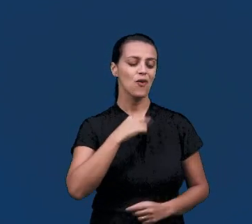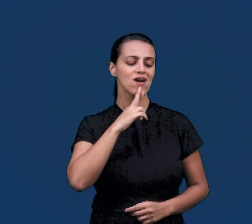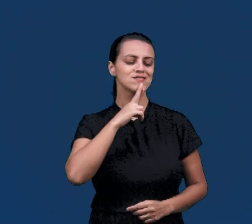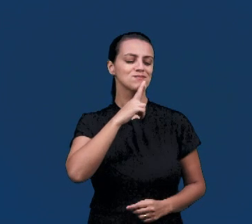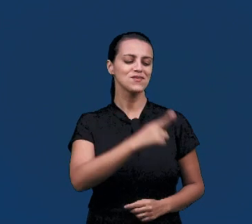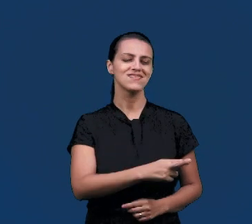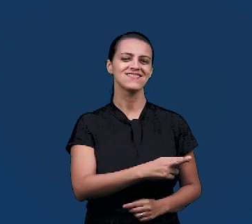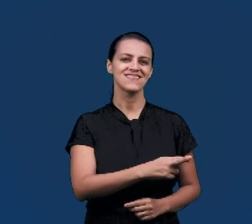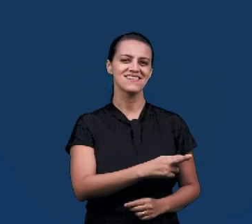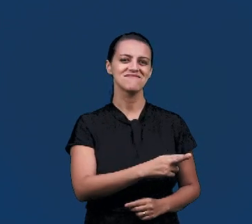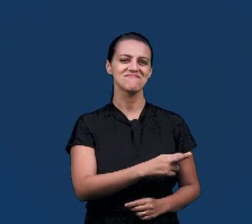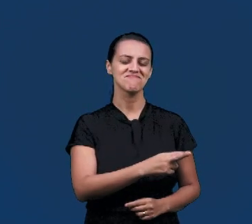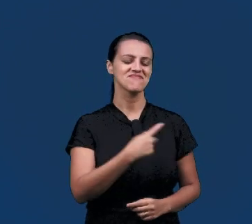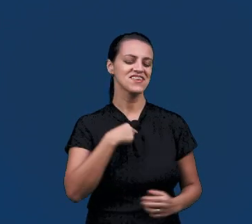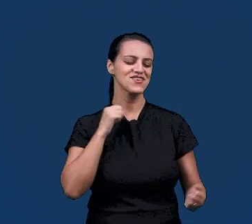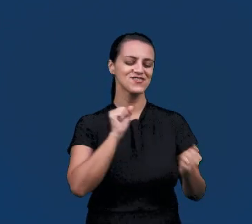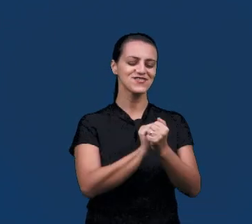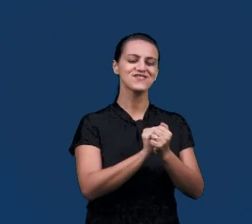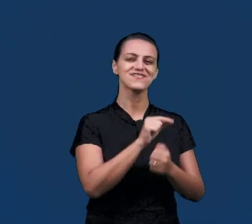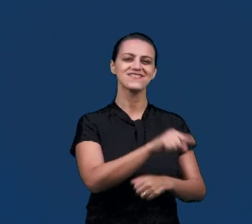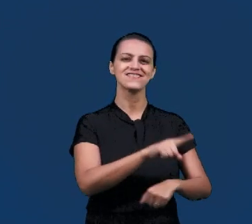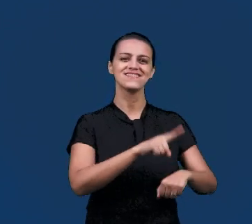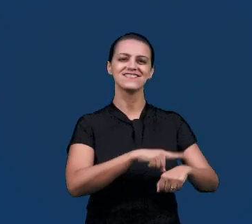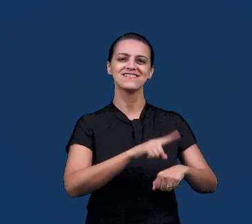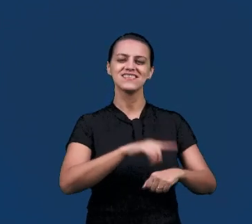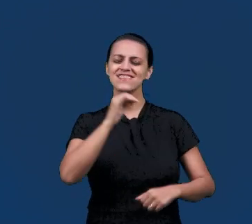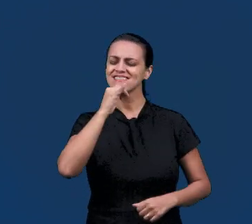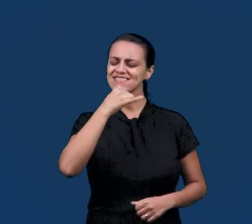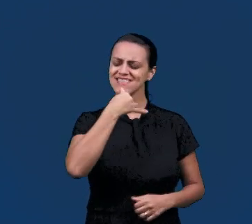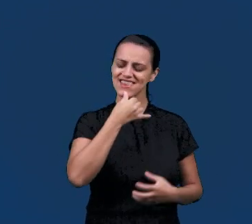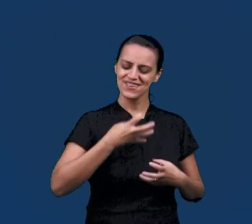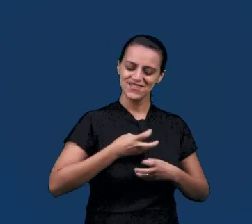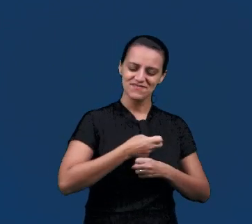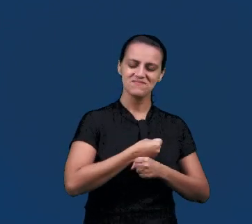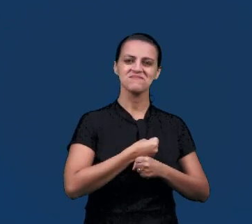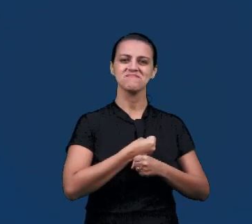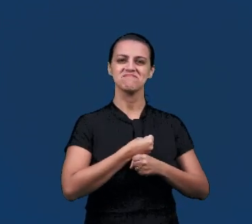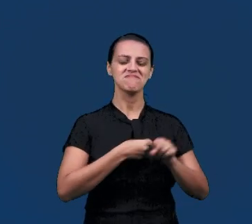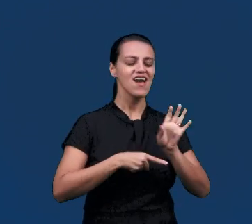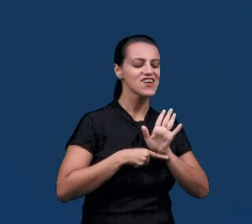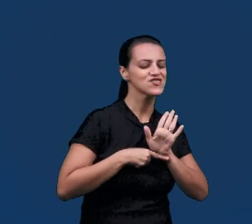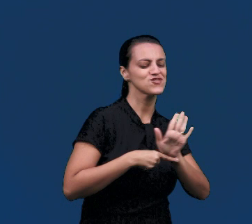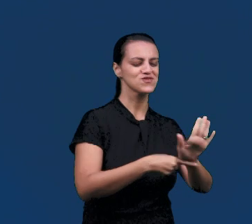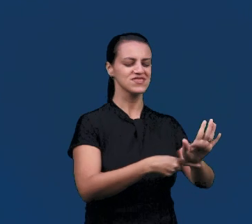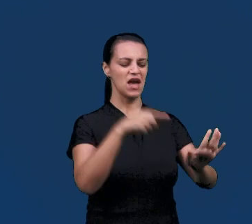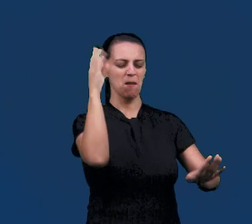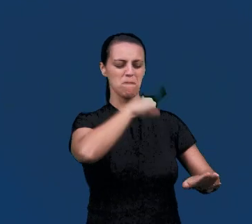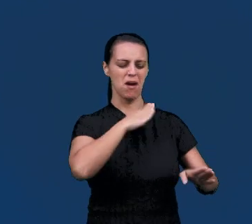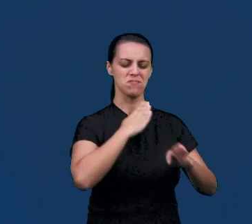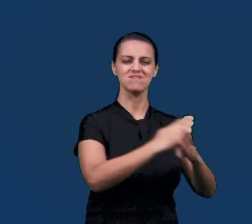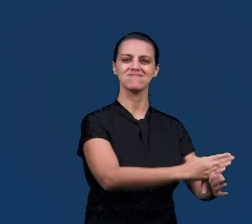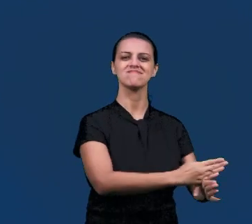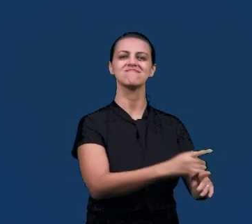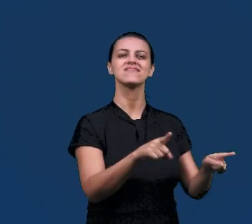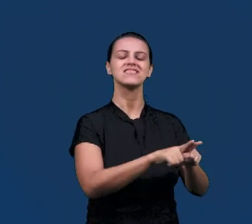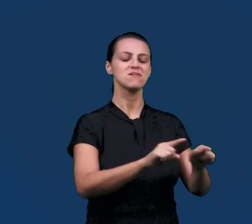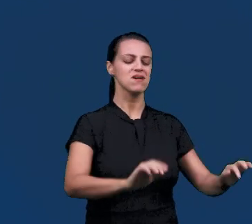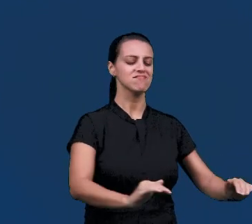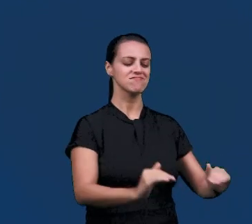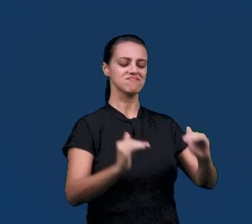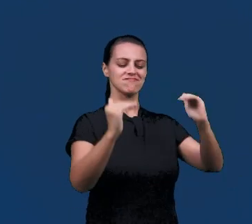répondrai. Je serai avec lui dans l'angoisse. Je le délivrerai et je le glorifierai. Nous sommes